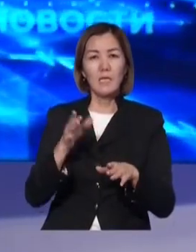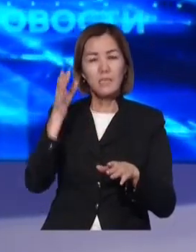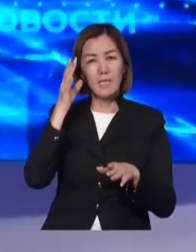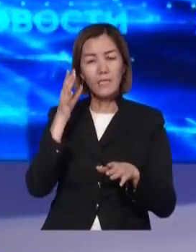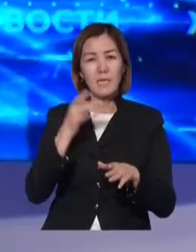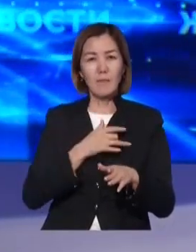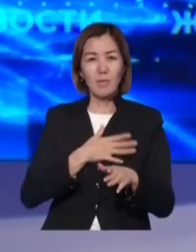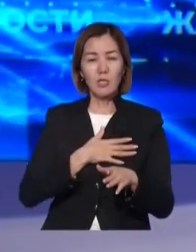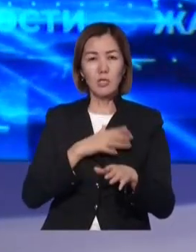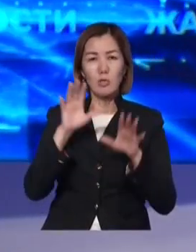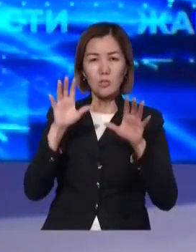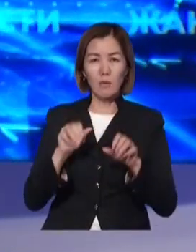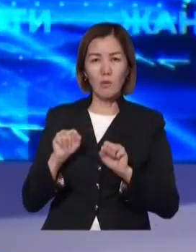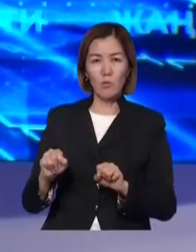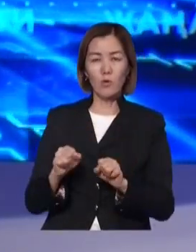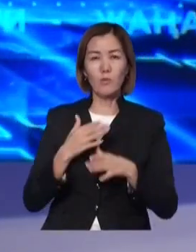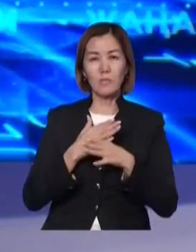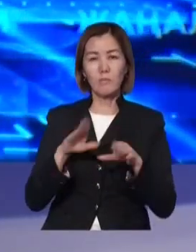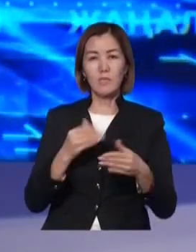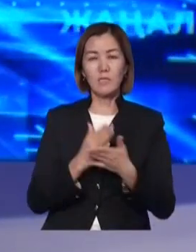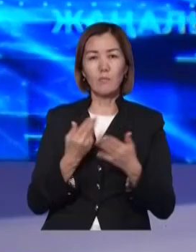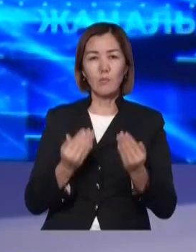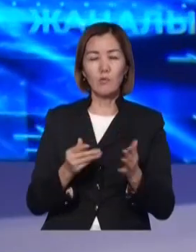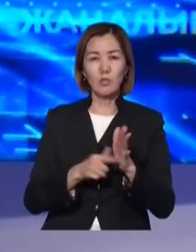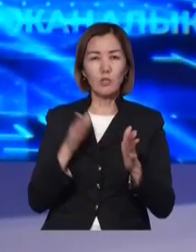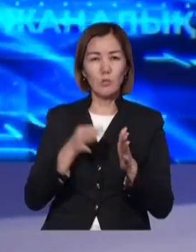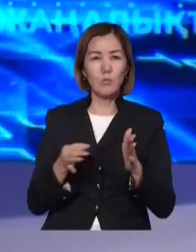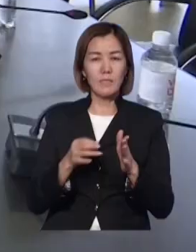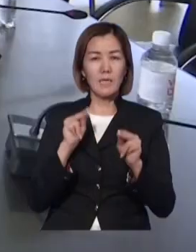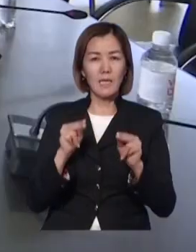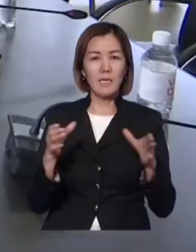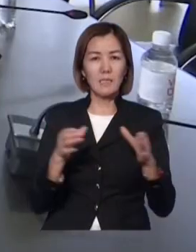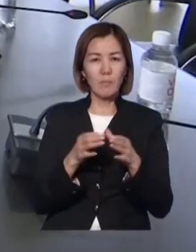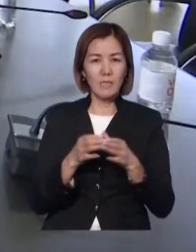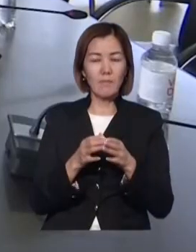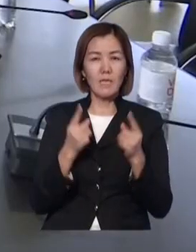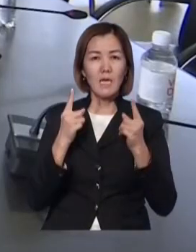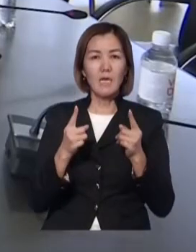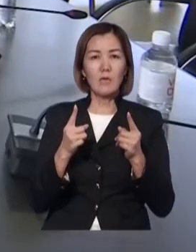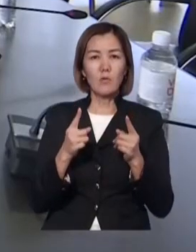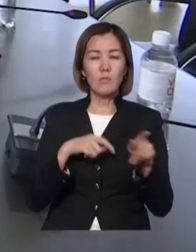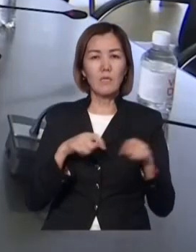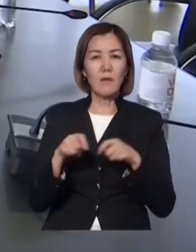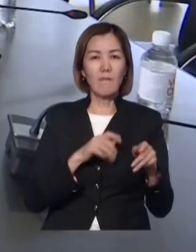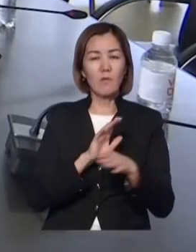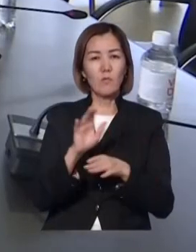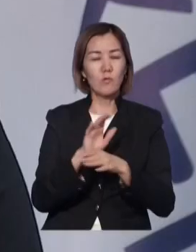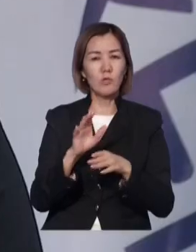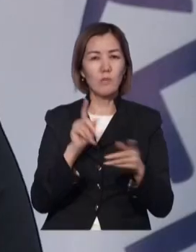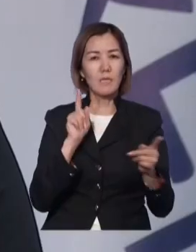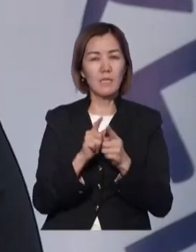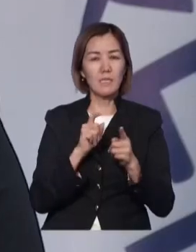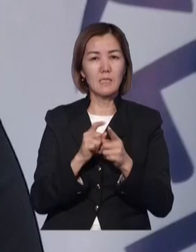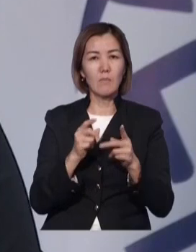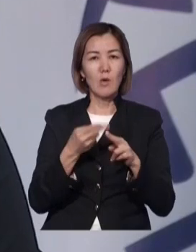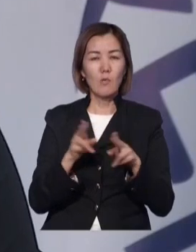меншіктің құқығын заңмен қорғалуына септігін тигізеді. Бүгін Жетісу облыстық әділет департаменті өңірдің ірі көлемде тауар өндірушілермен кездесіп,